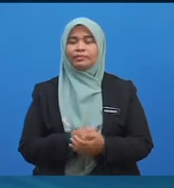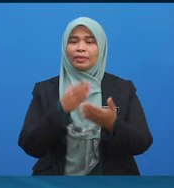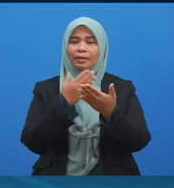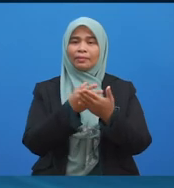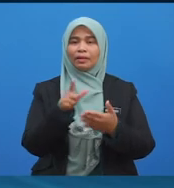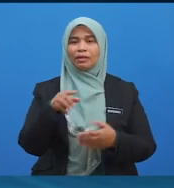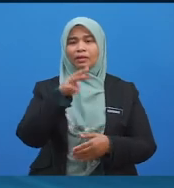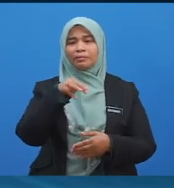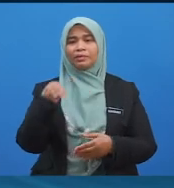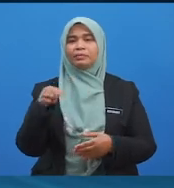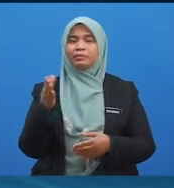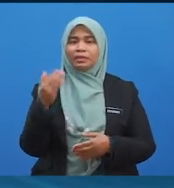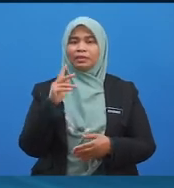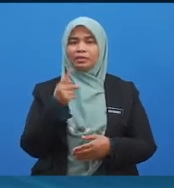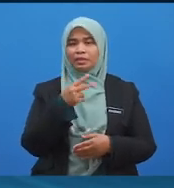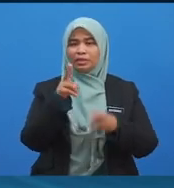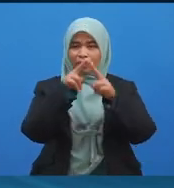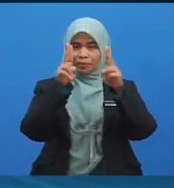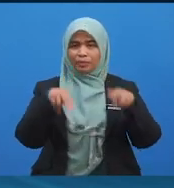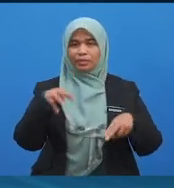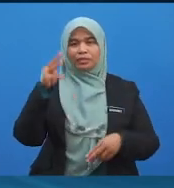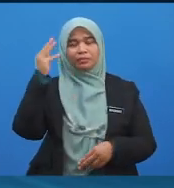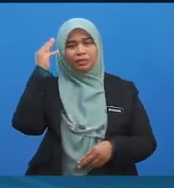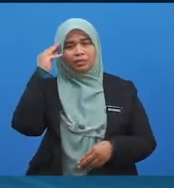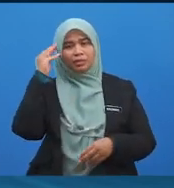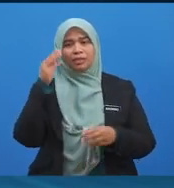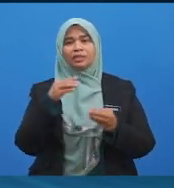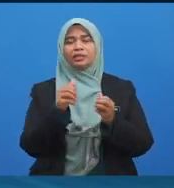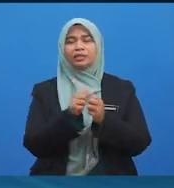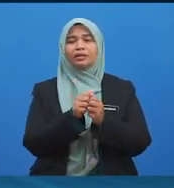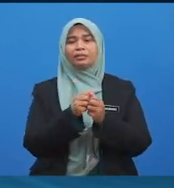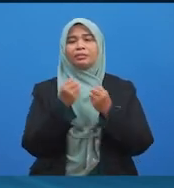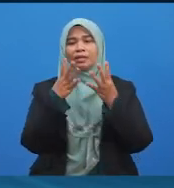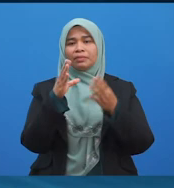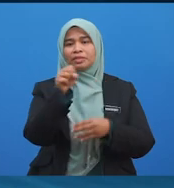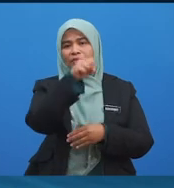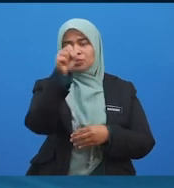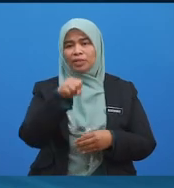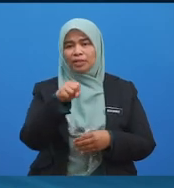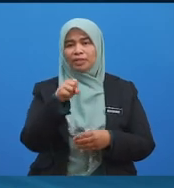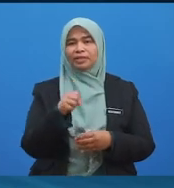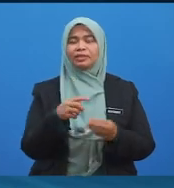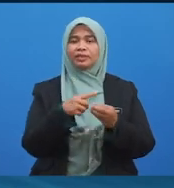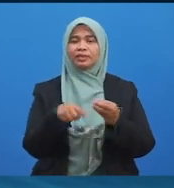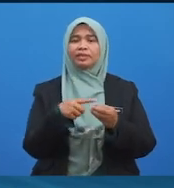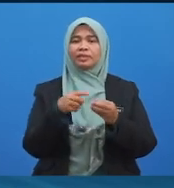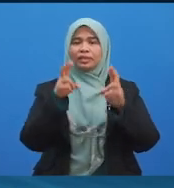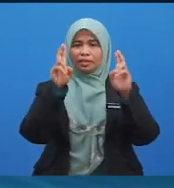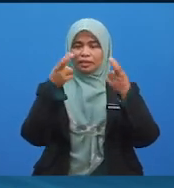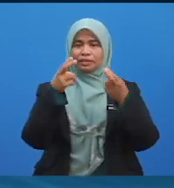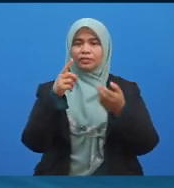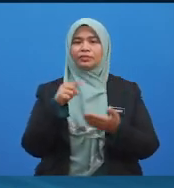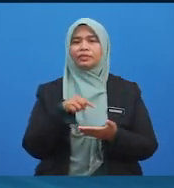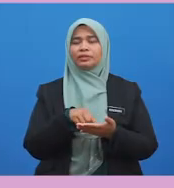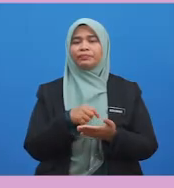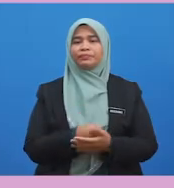Baiklah murid-murid, mari kita uji minda kita dengan beberapa soalan berkaitan tajuk kita